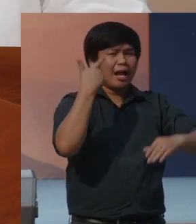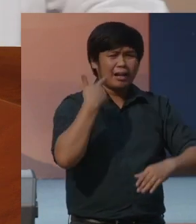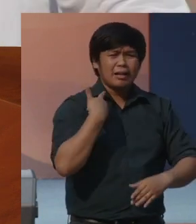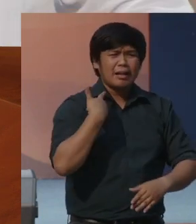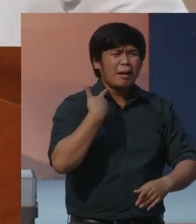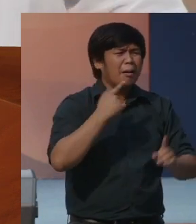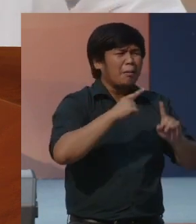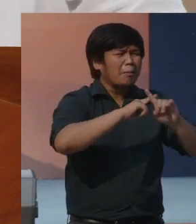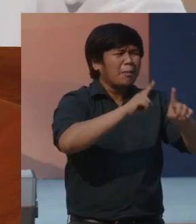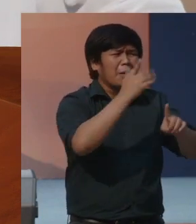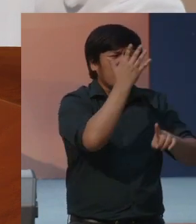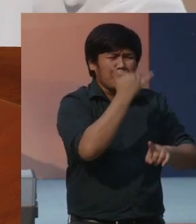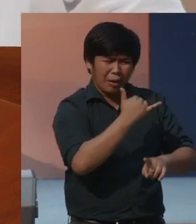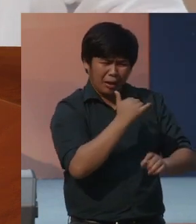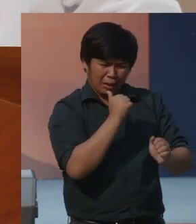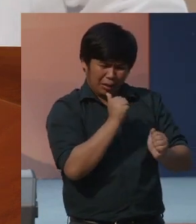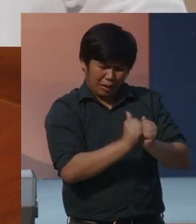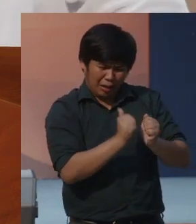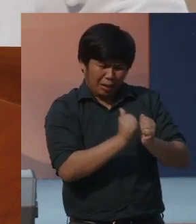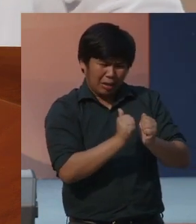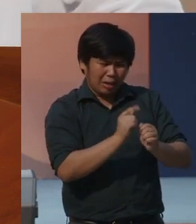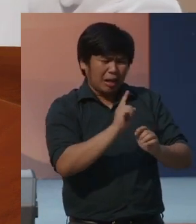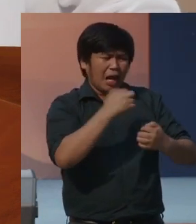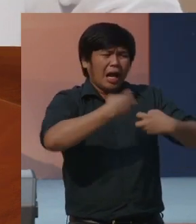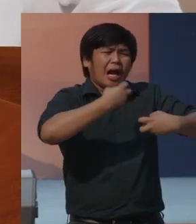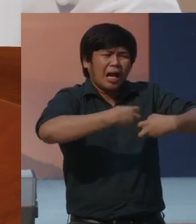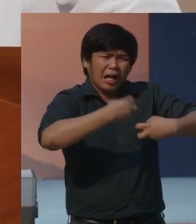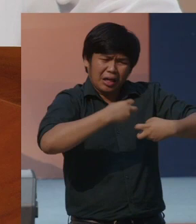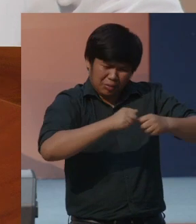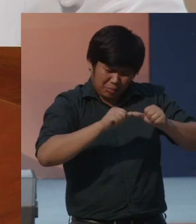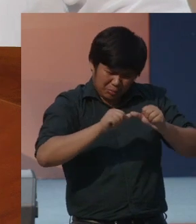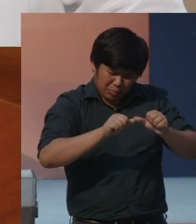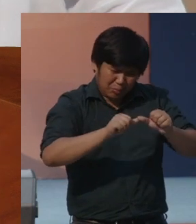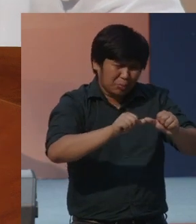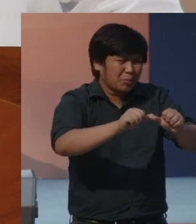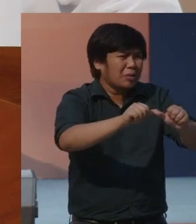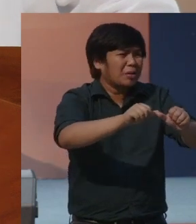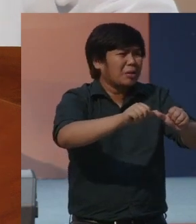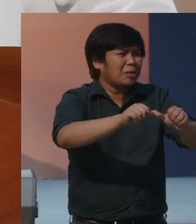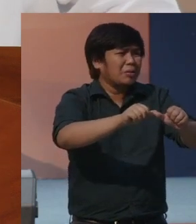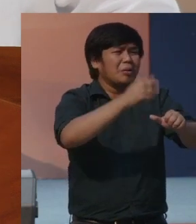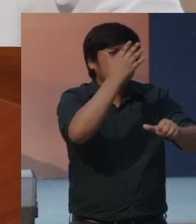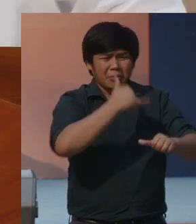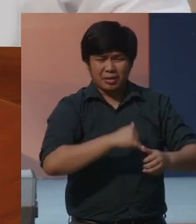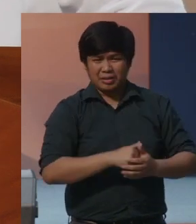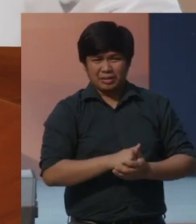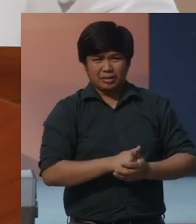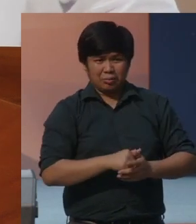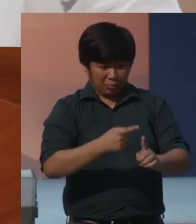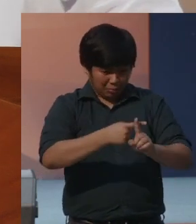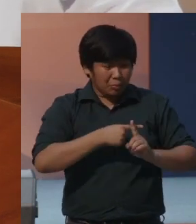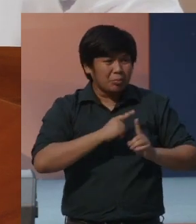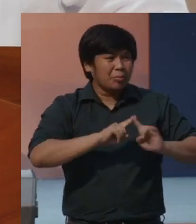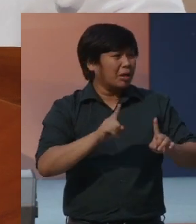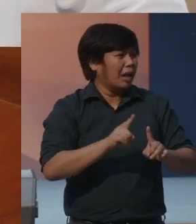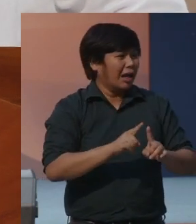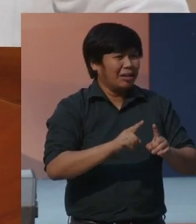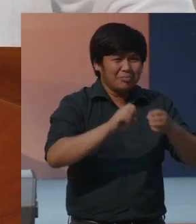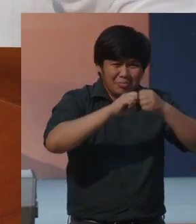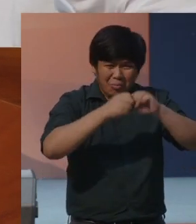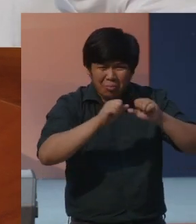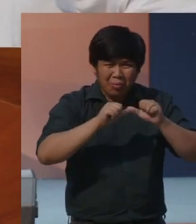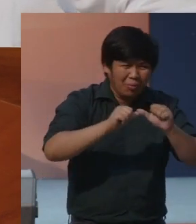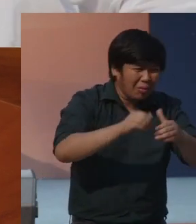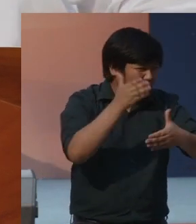hirap tayong umusad ng may pananampalataya sa ating buhay sa kasalukuyan. Parang